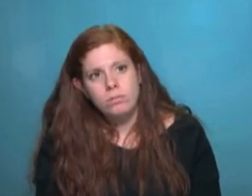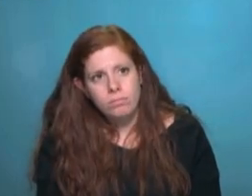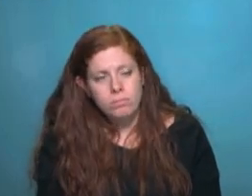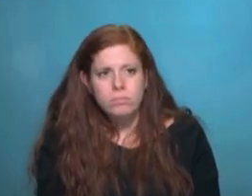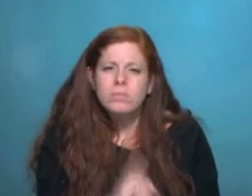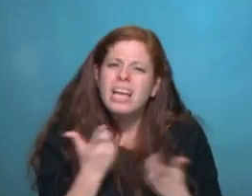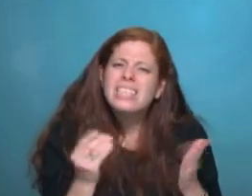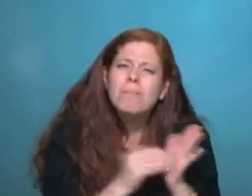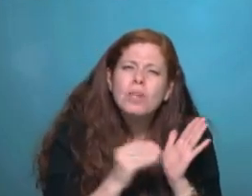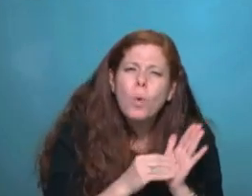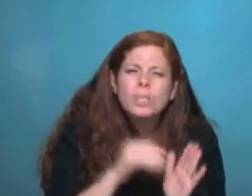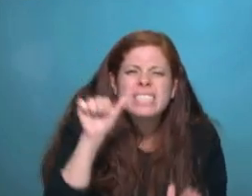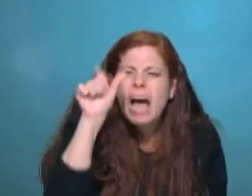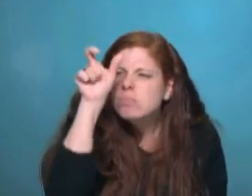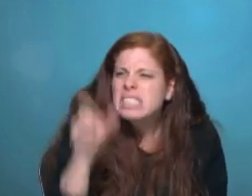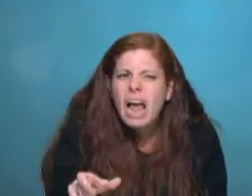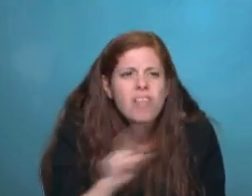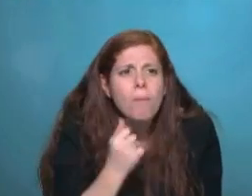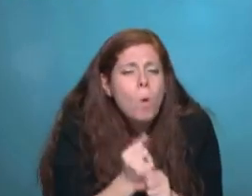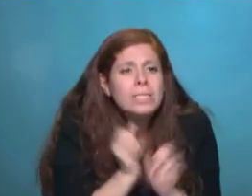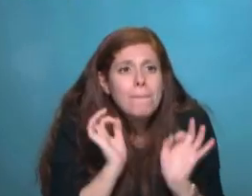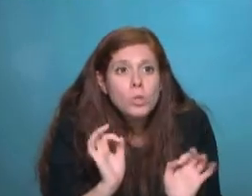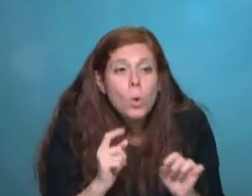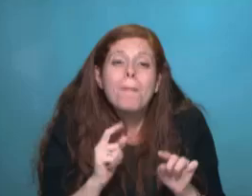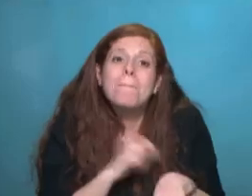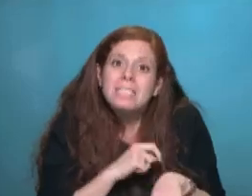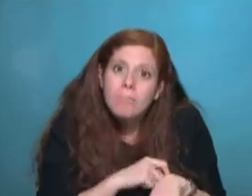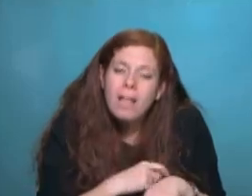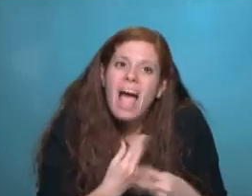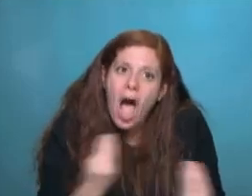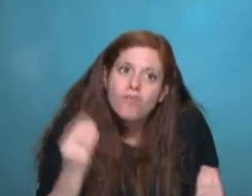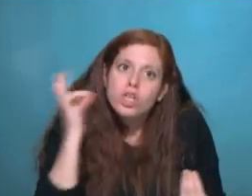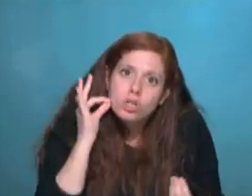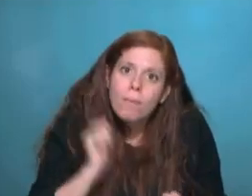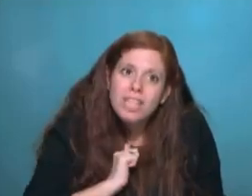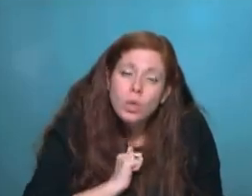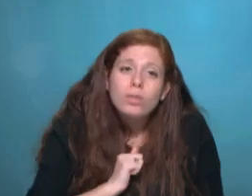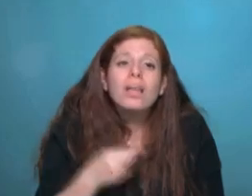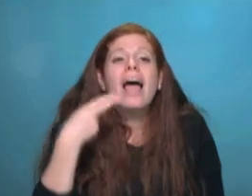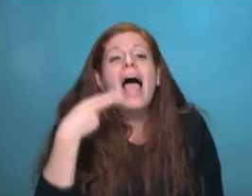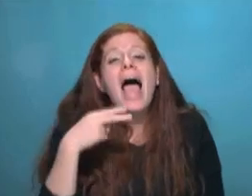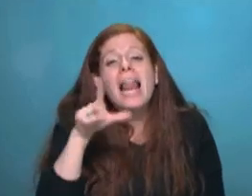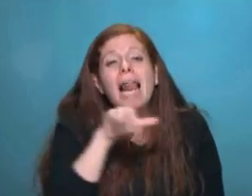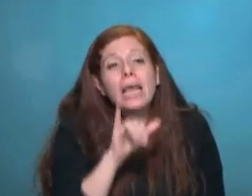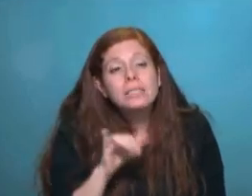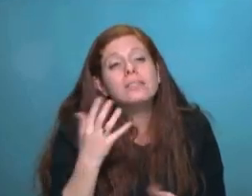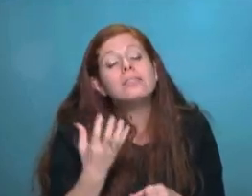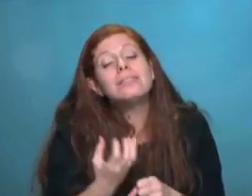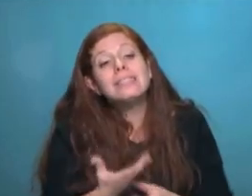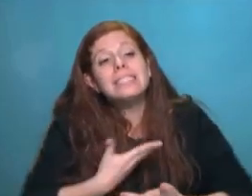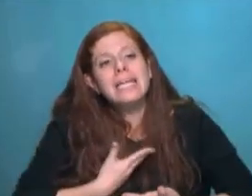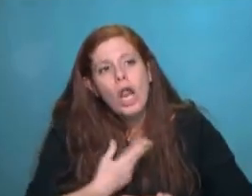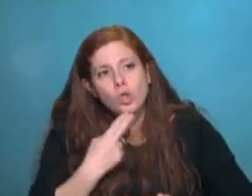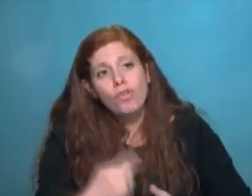נחוץ אמסלם, ומה הוא עושה בדיוק בזמן הרב שאנשים ממתינות? הללי זכתה לתשובה כלשהי, כשבאחד